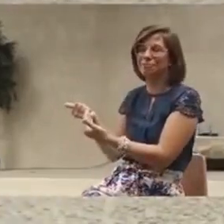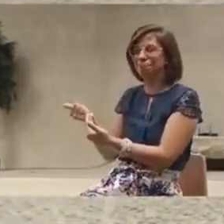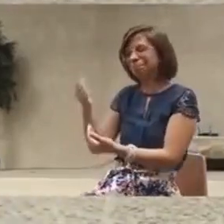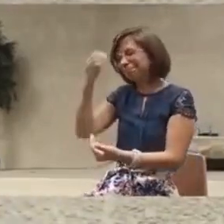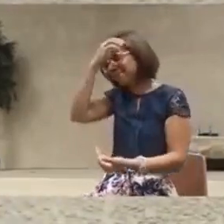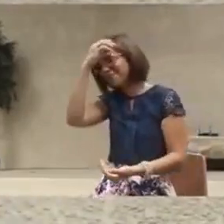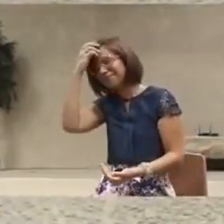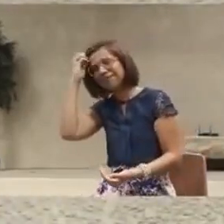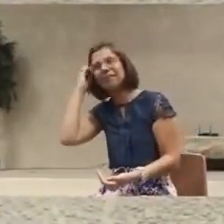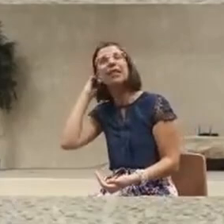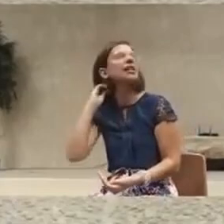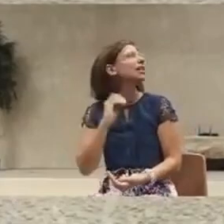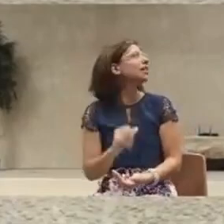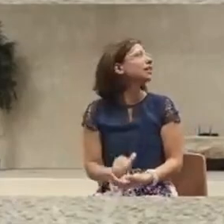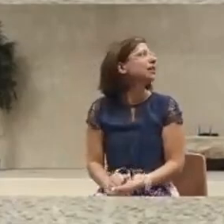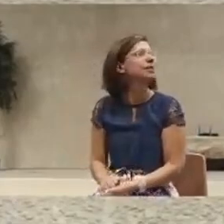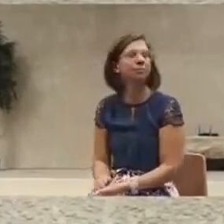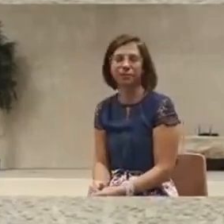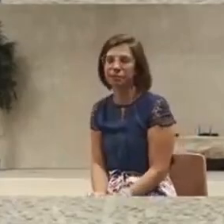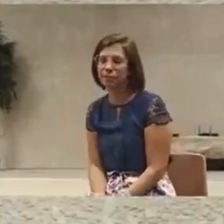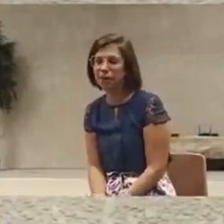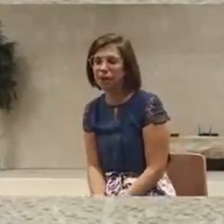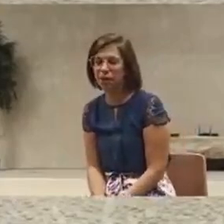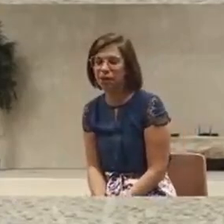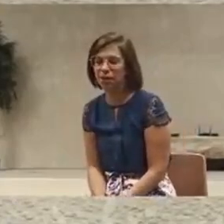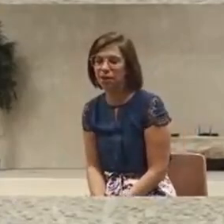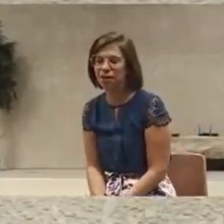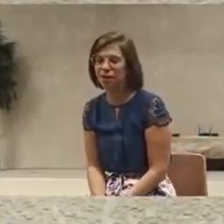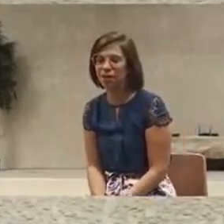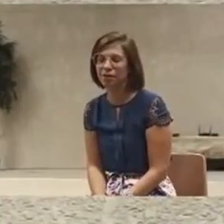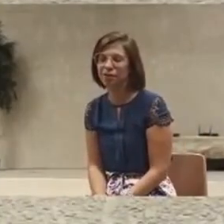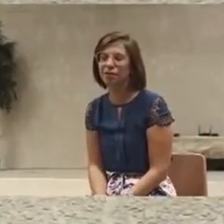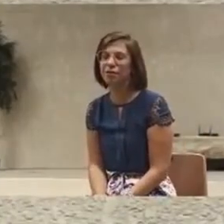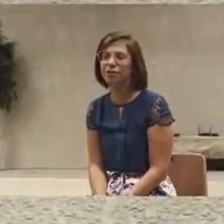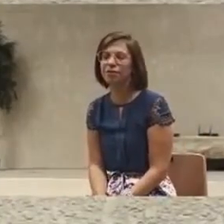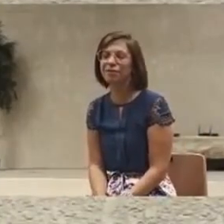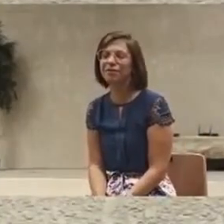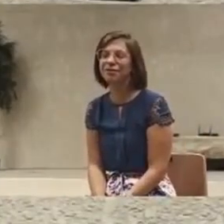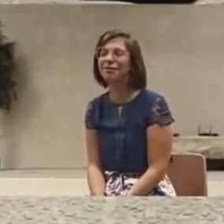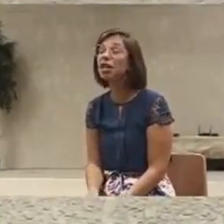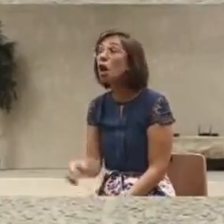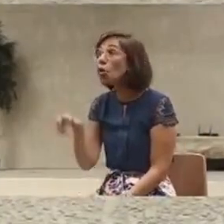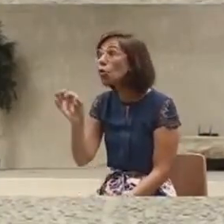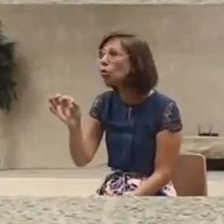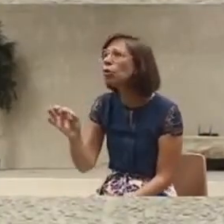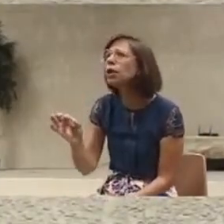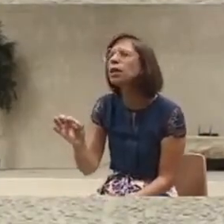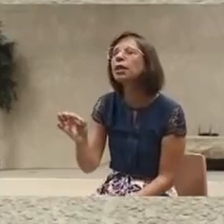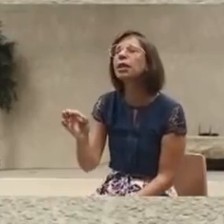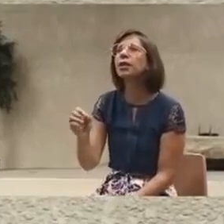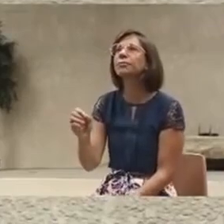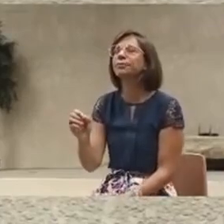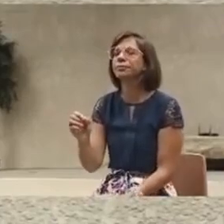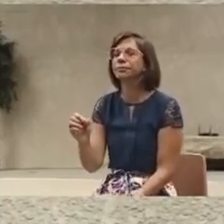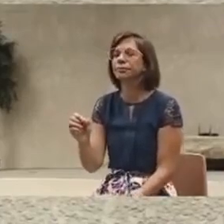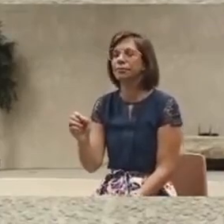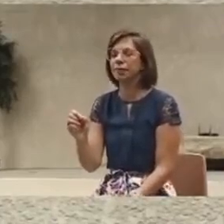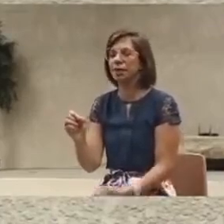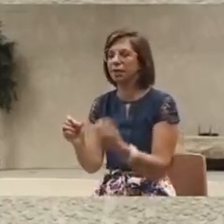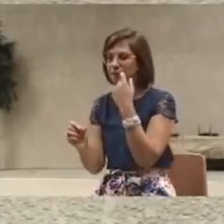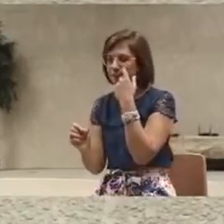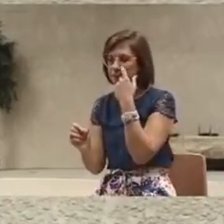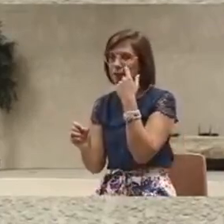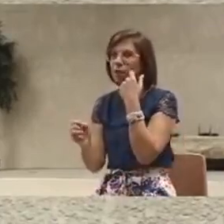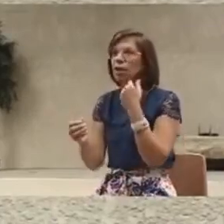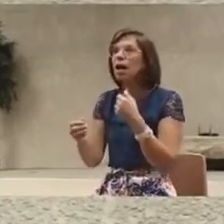Dieu à craindre Dieu et à revenir vers Dieu. Et nous connaissons tout cet épisode où, par